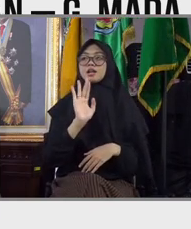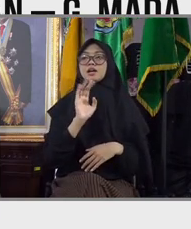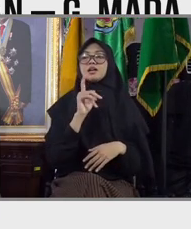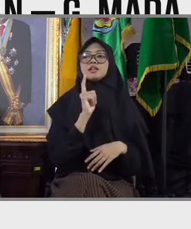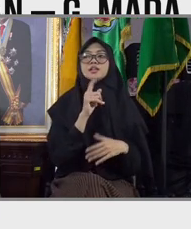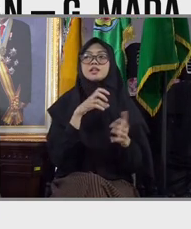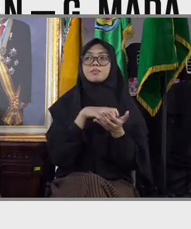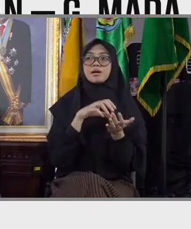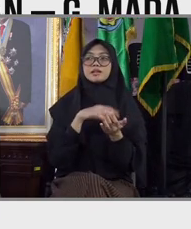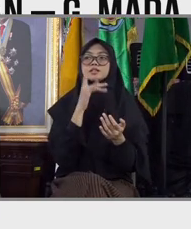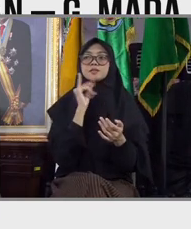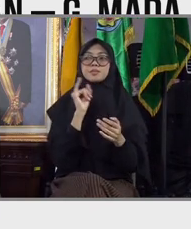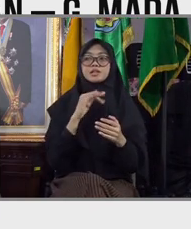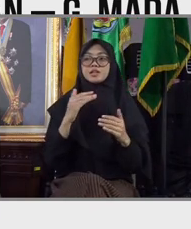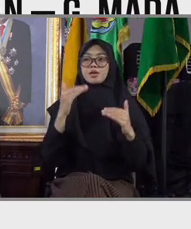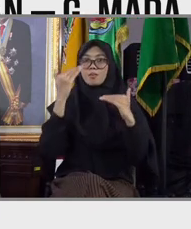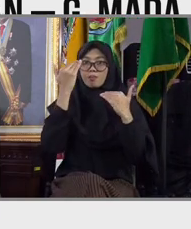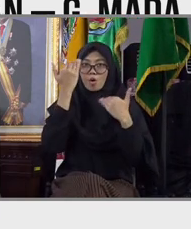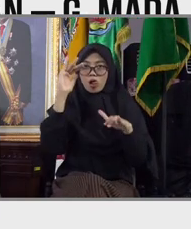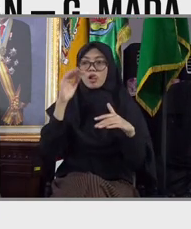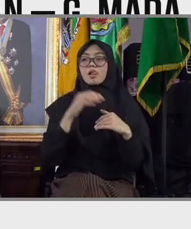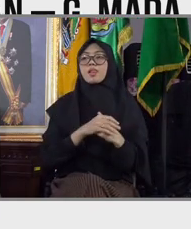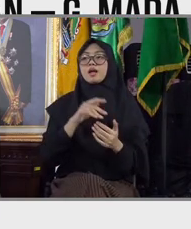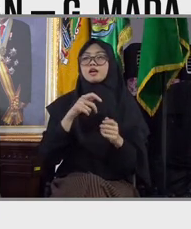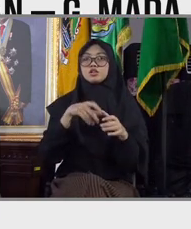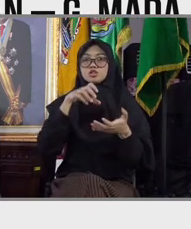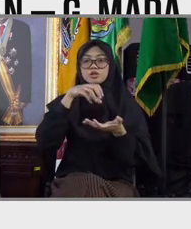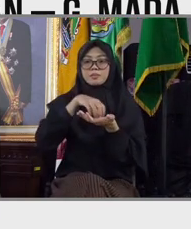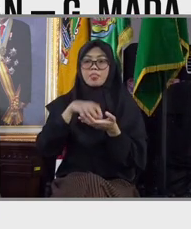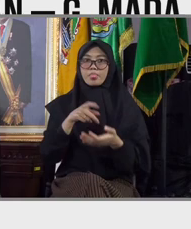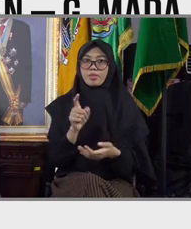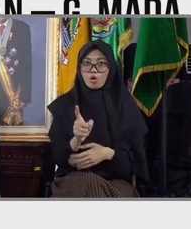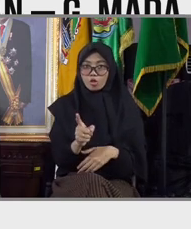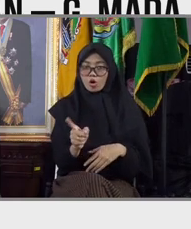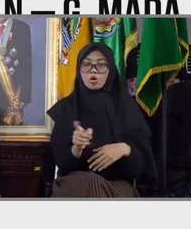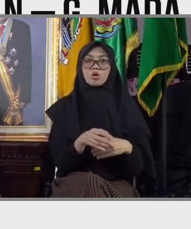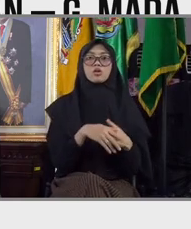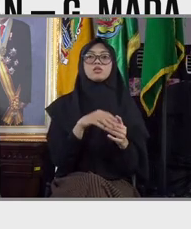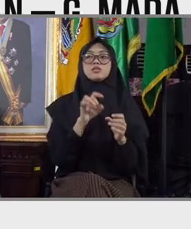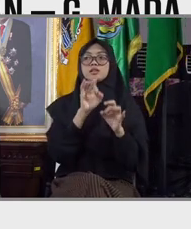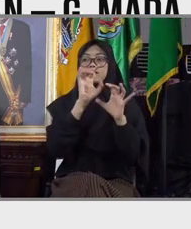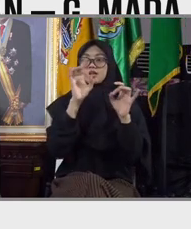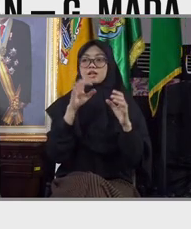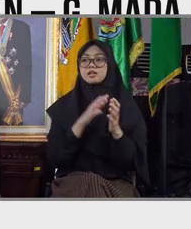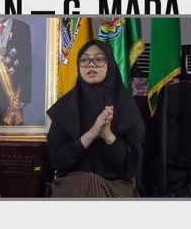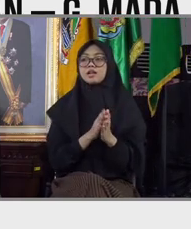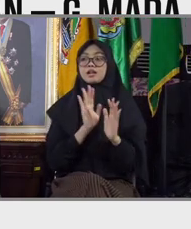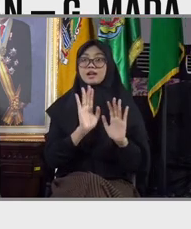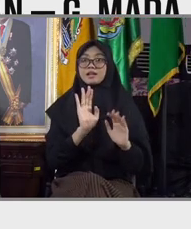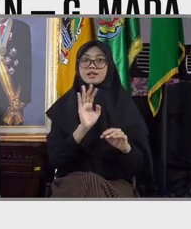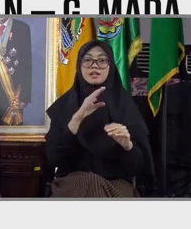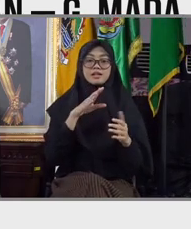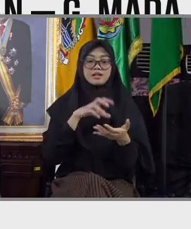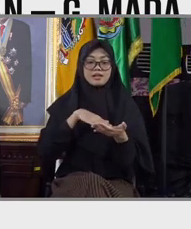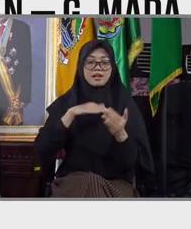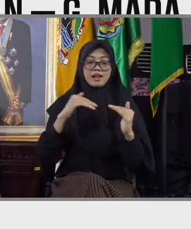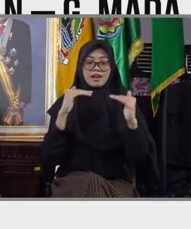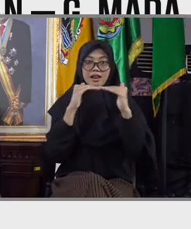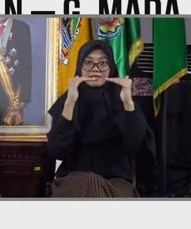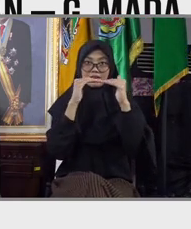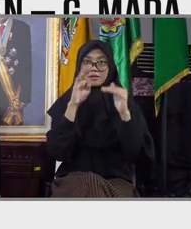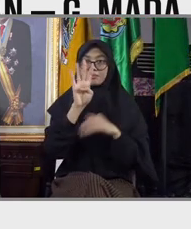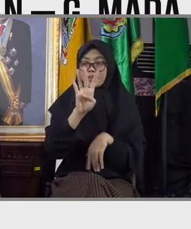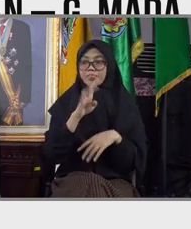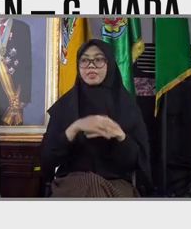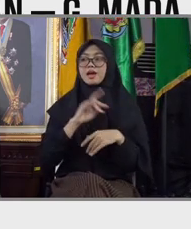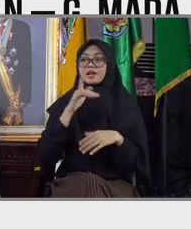hijau, mall pertokoan, dan mall pertokoan. Di lantai 3 dan 4-nya kita buat untuk ruas jalan dan parkir.